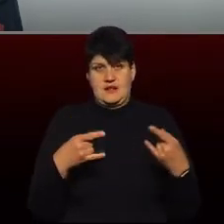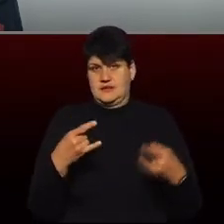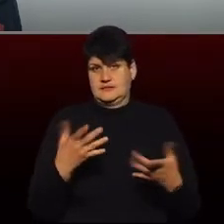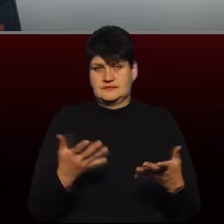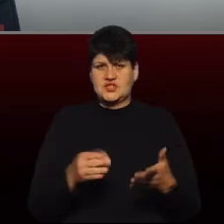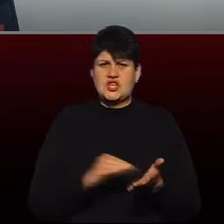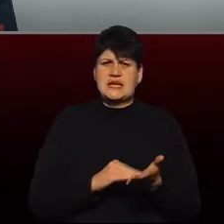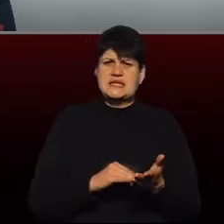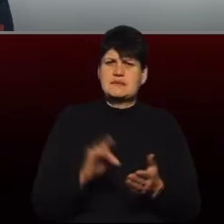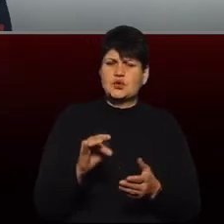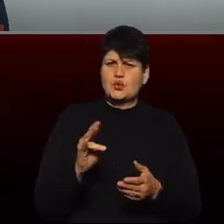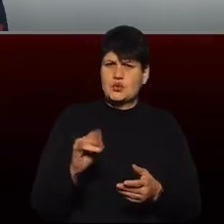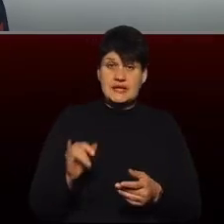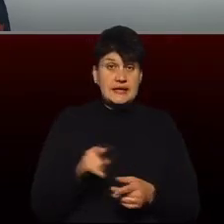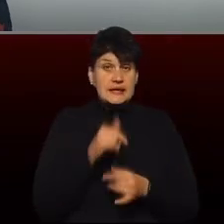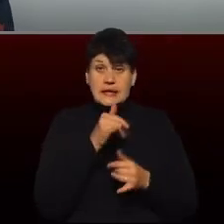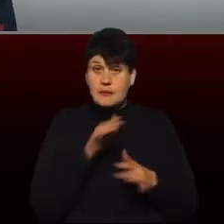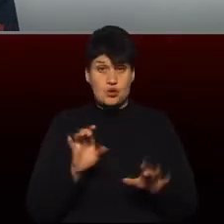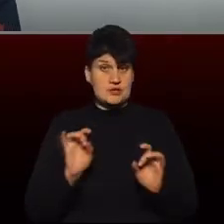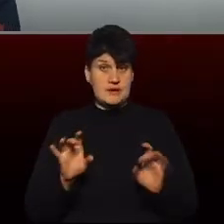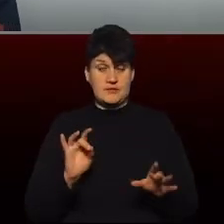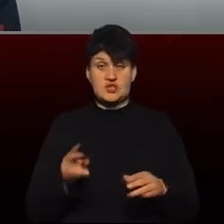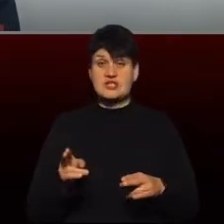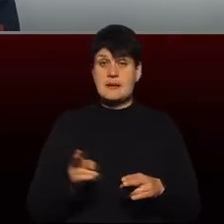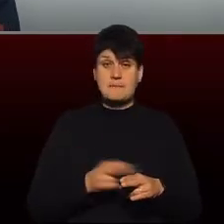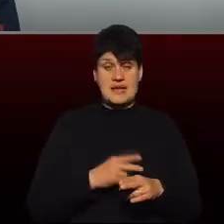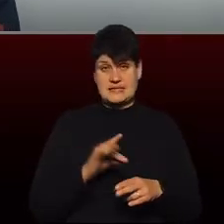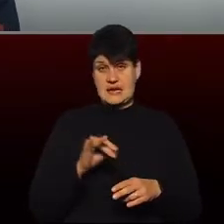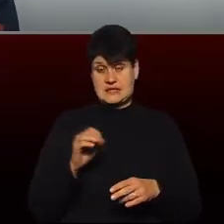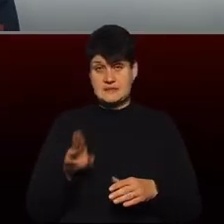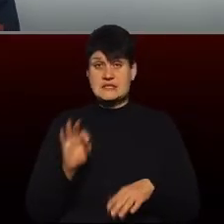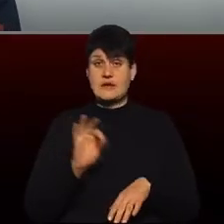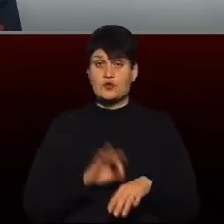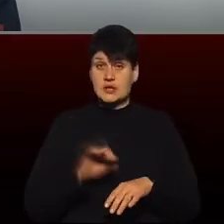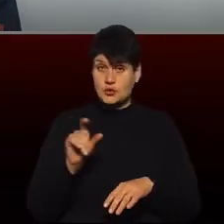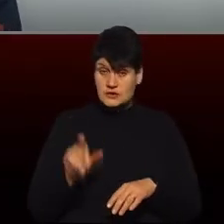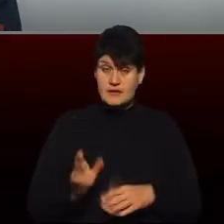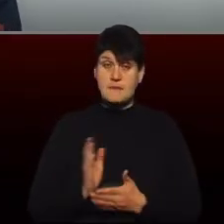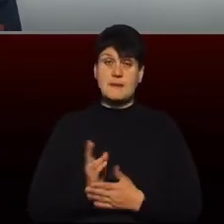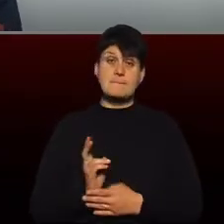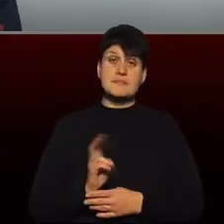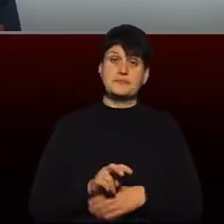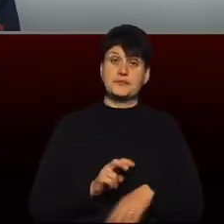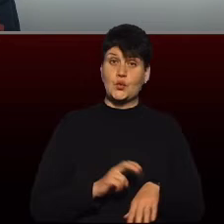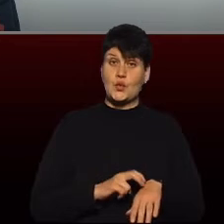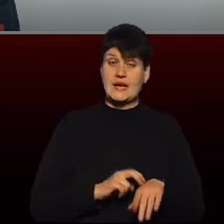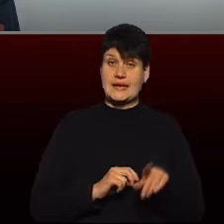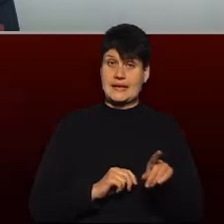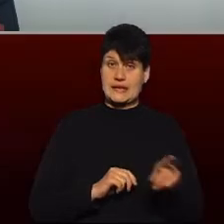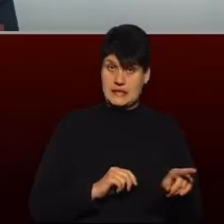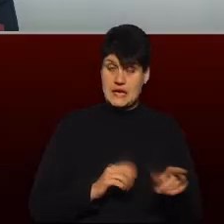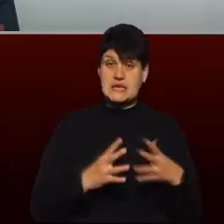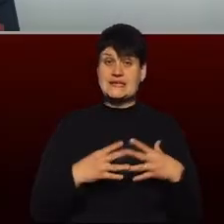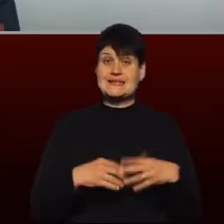тим більше їх не можна рекламувати, чи це є безрецептурні. Тобто захворіла людина, вона має звернутися до лікаря. І тоді сімейний лікар вже визначає, як